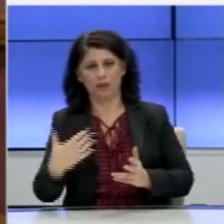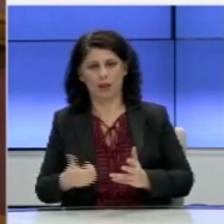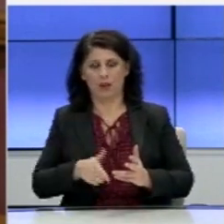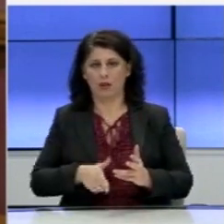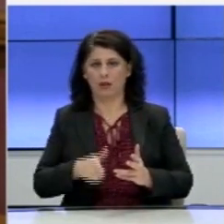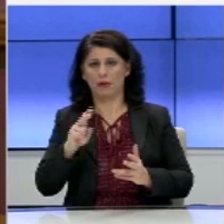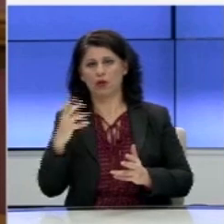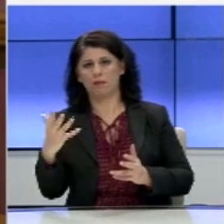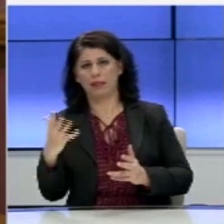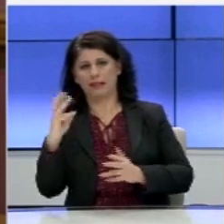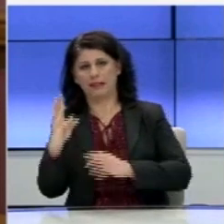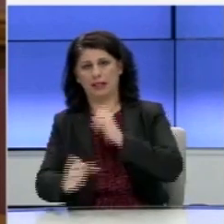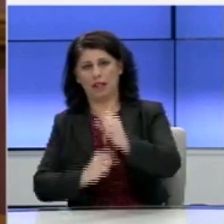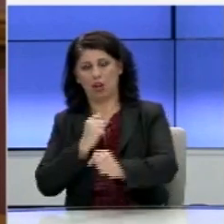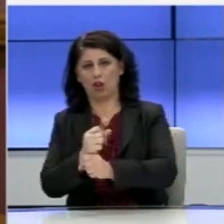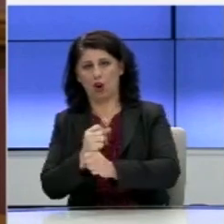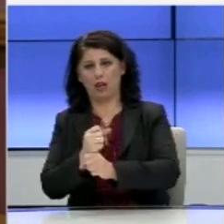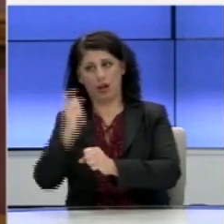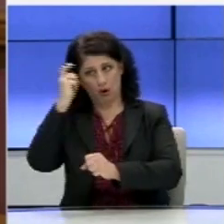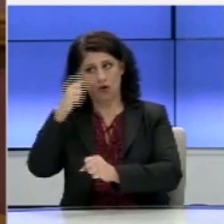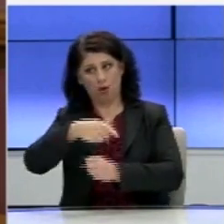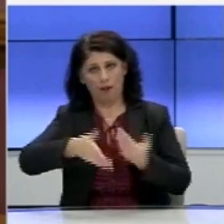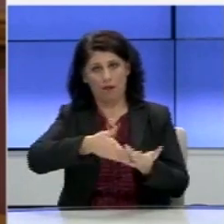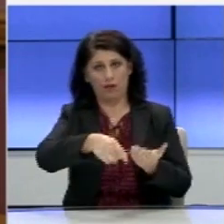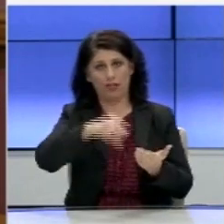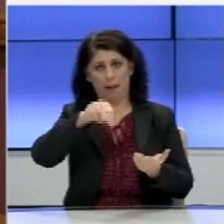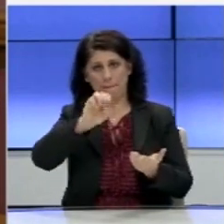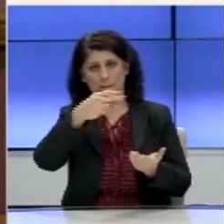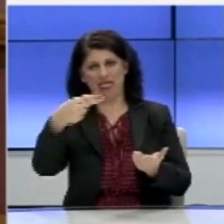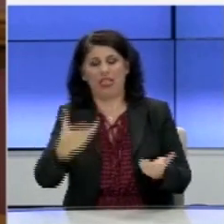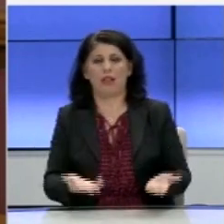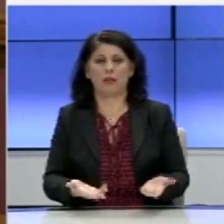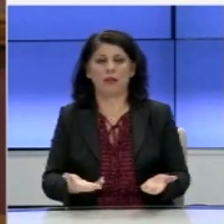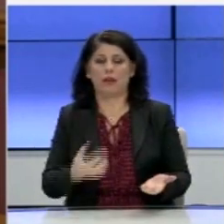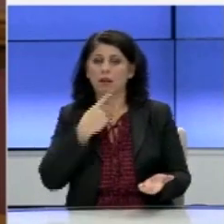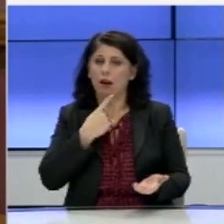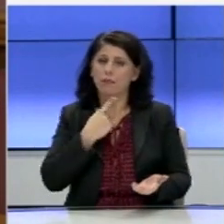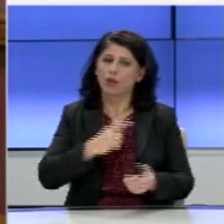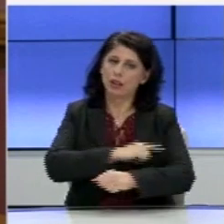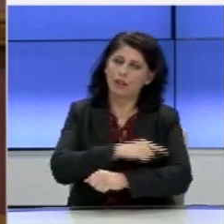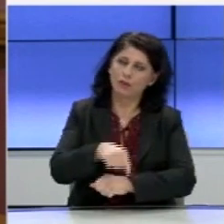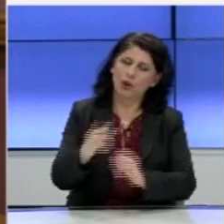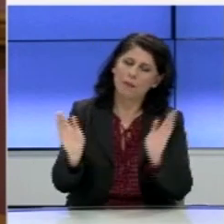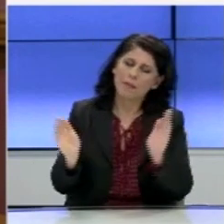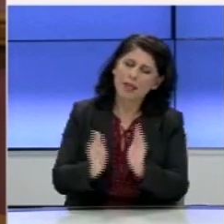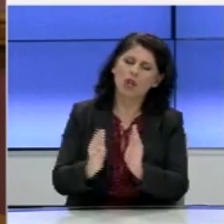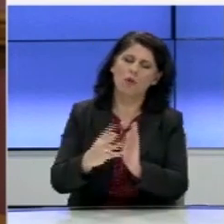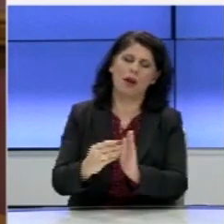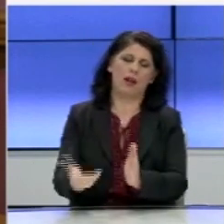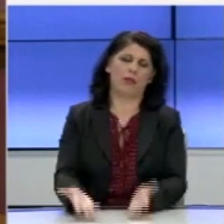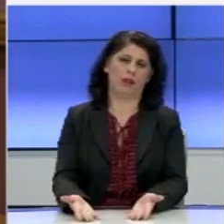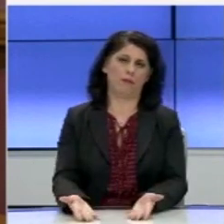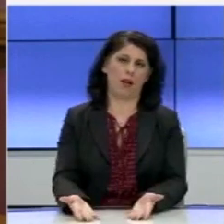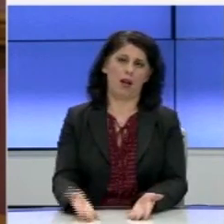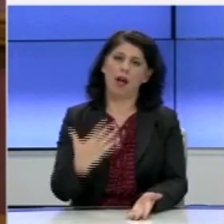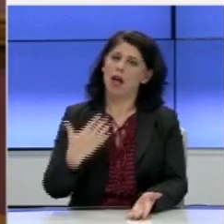ουρολογικής με 25 και 30 χρόνια προϋπηρεσία. Να μην πω για γιατρούς εντατικολόγους, αυτό είναι ένα μικρό παράδειγμα που έχει